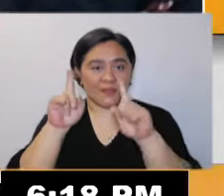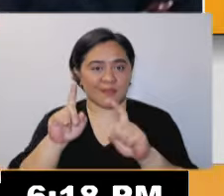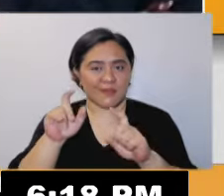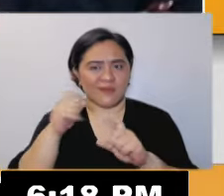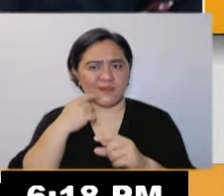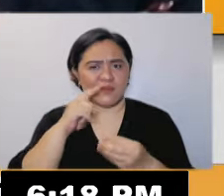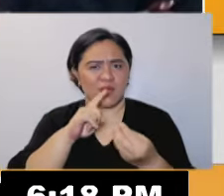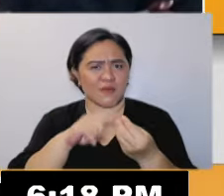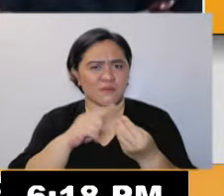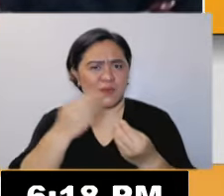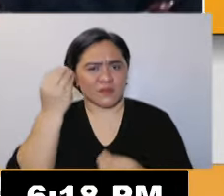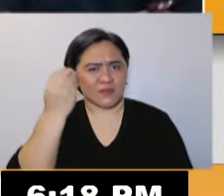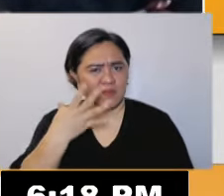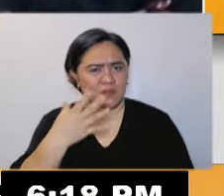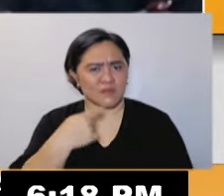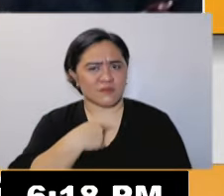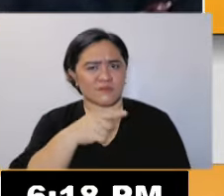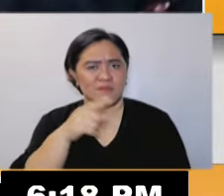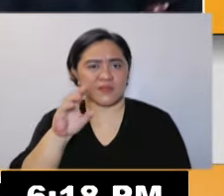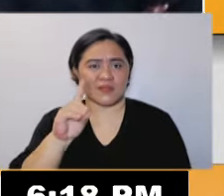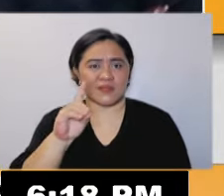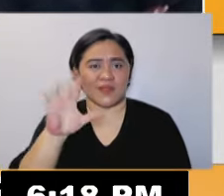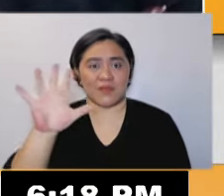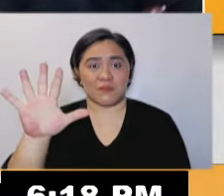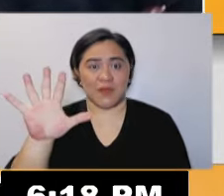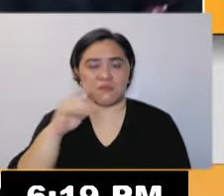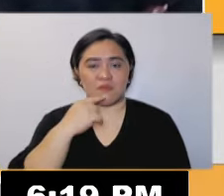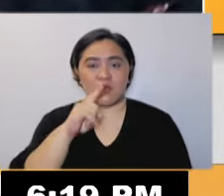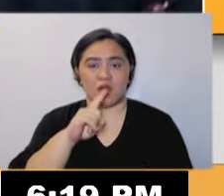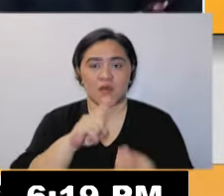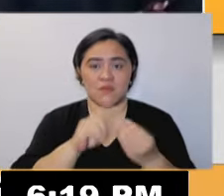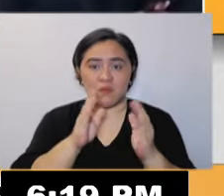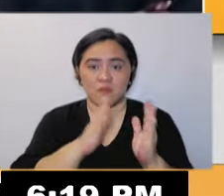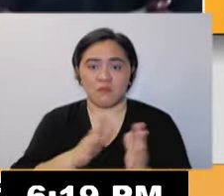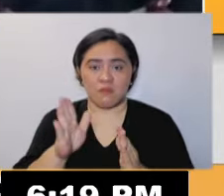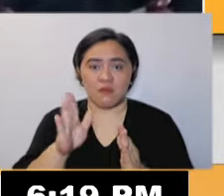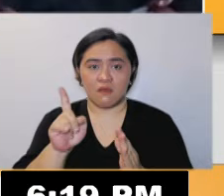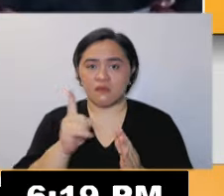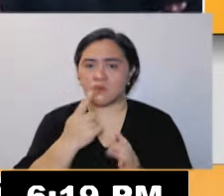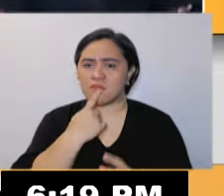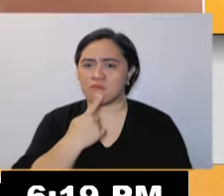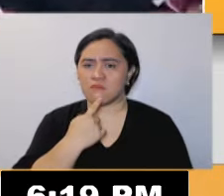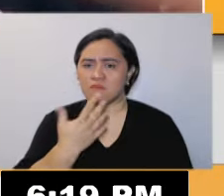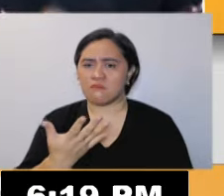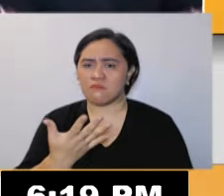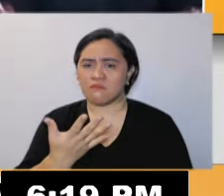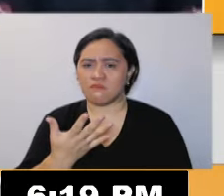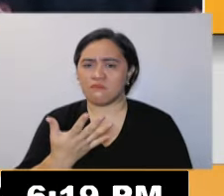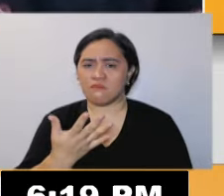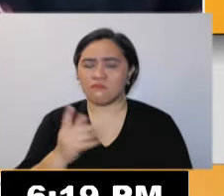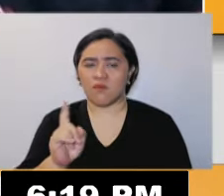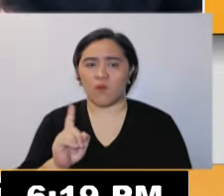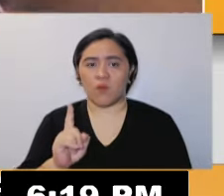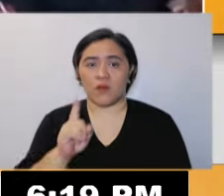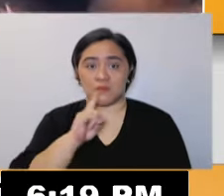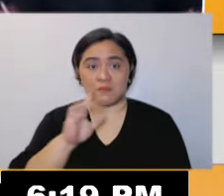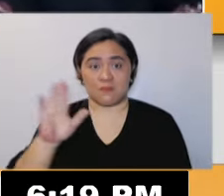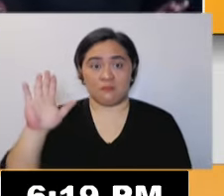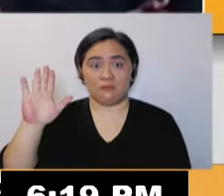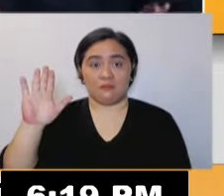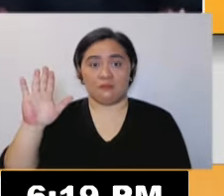implicate senator L de Lima What do you plan to do about it Sir He was under when he said that yeah